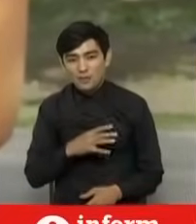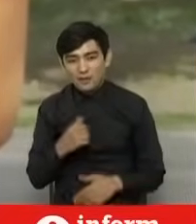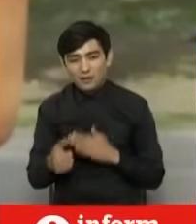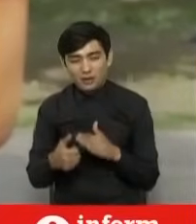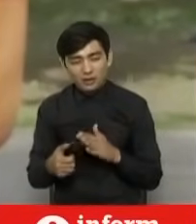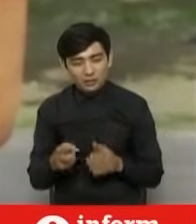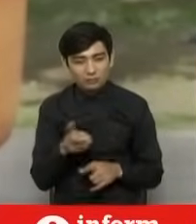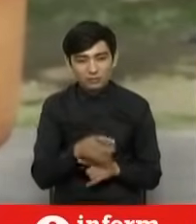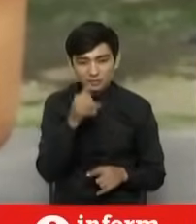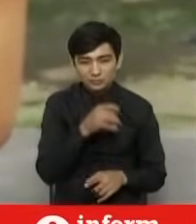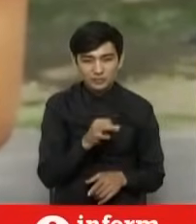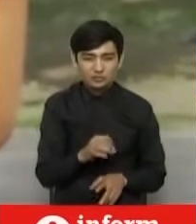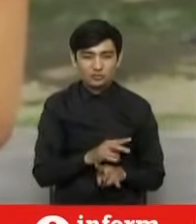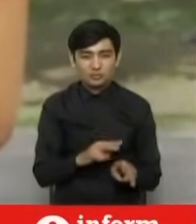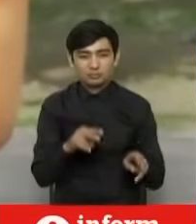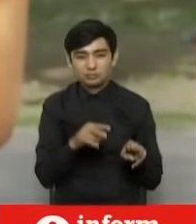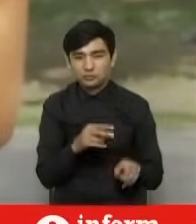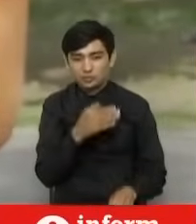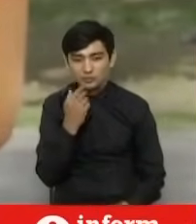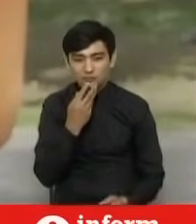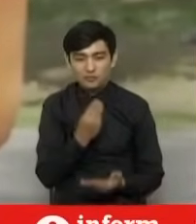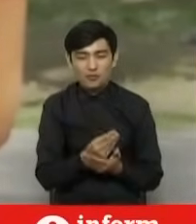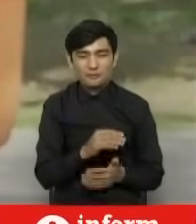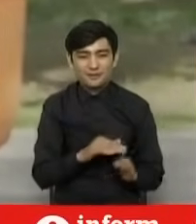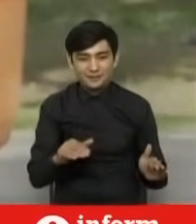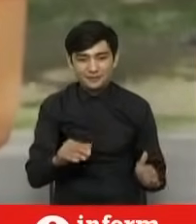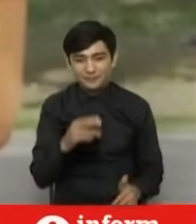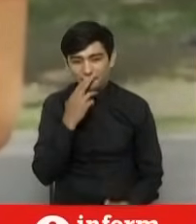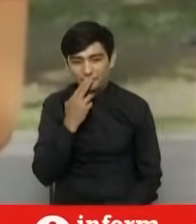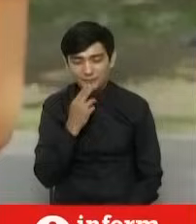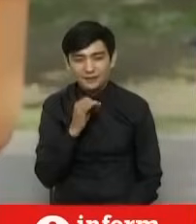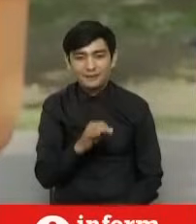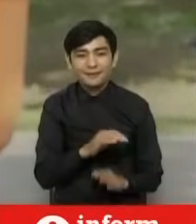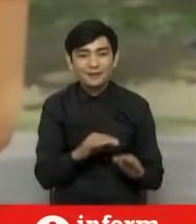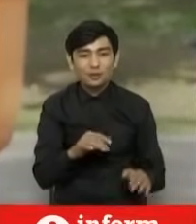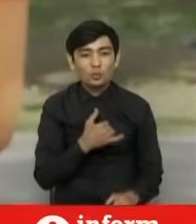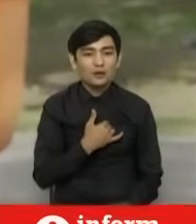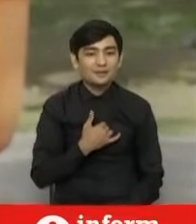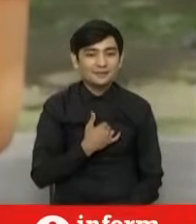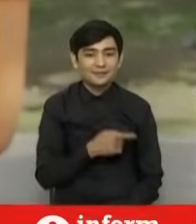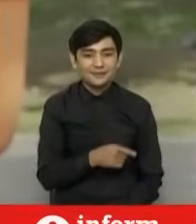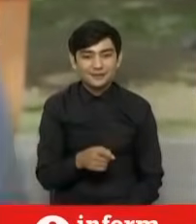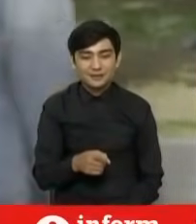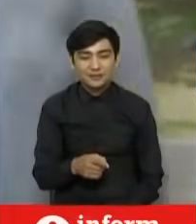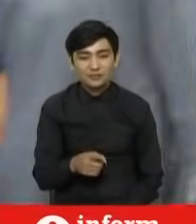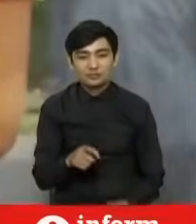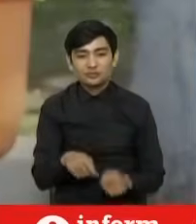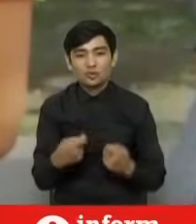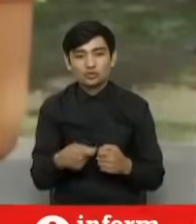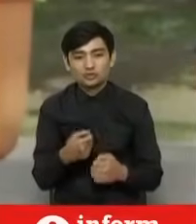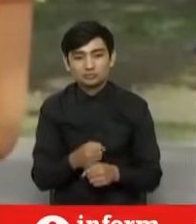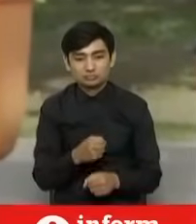не должным образом не смотрит за своими детьми. И дети у нас в